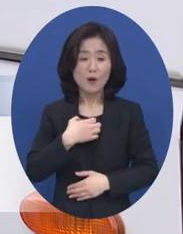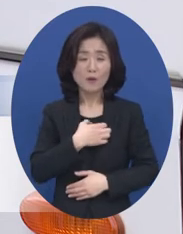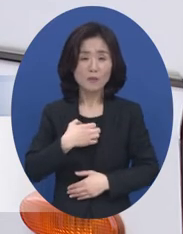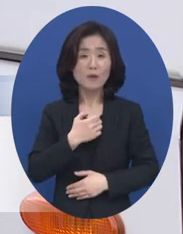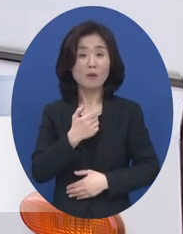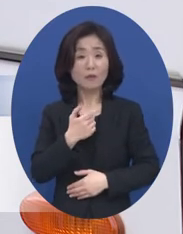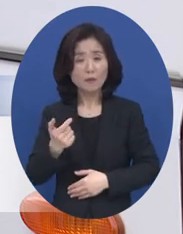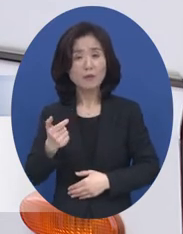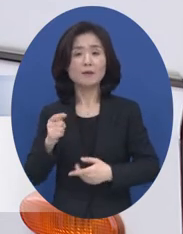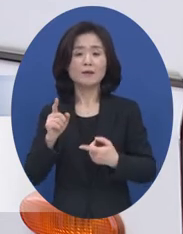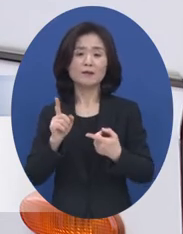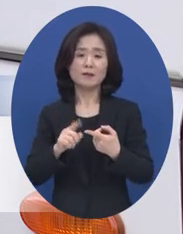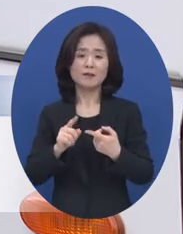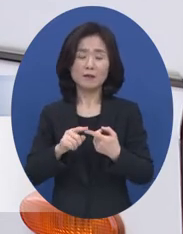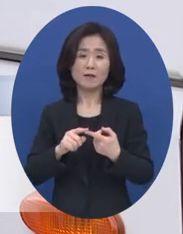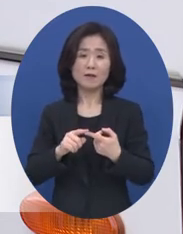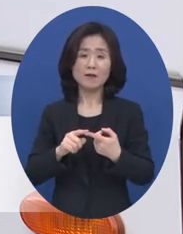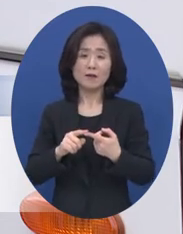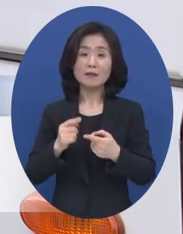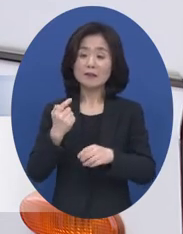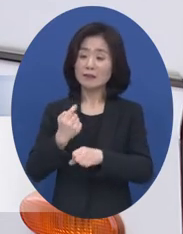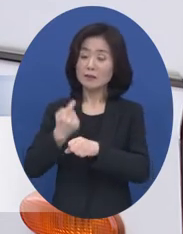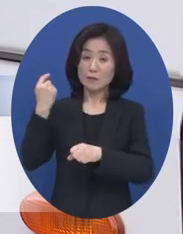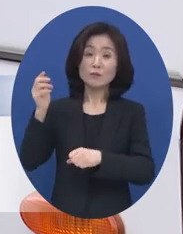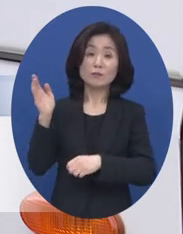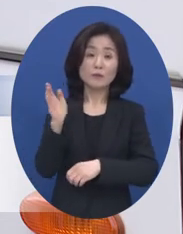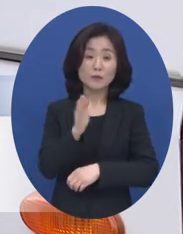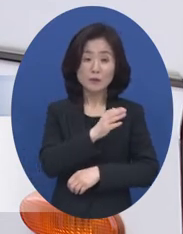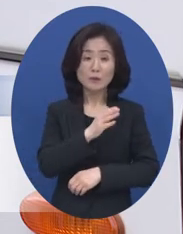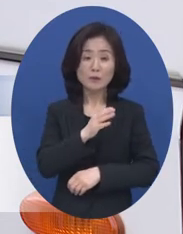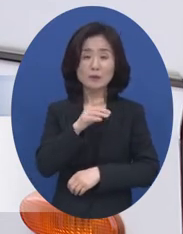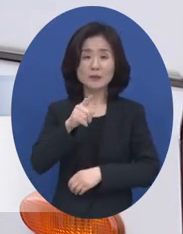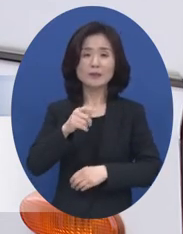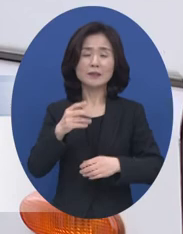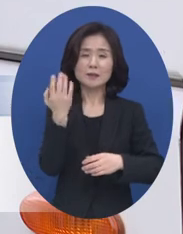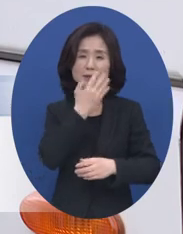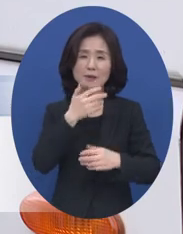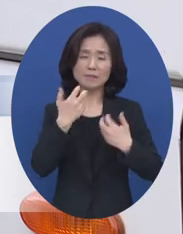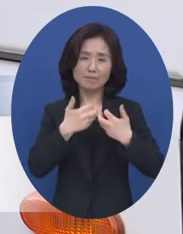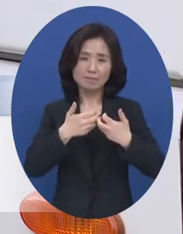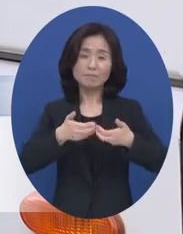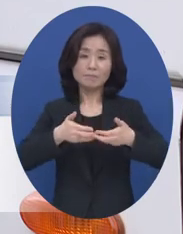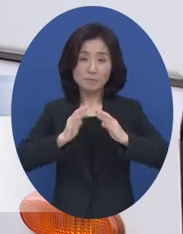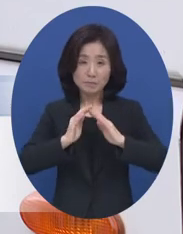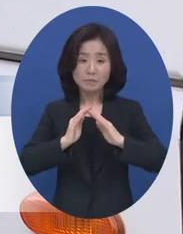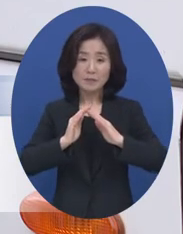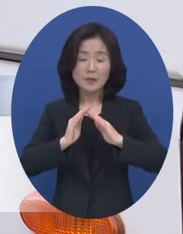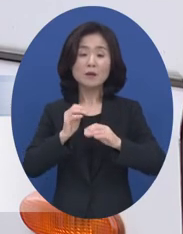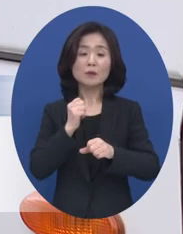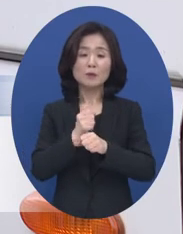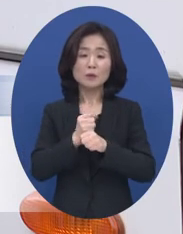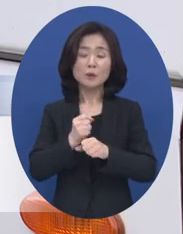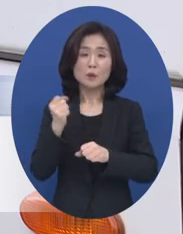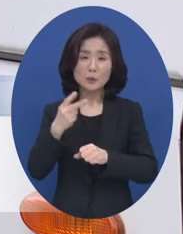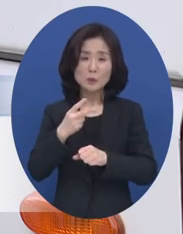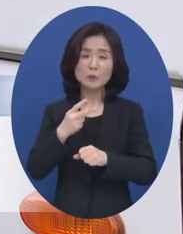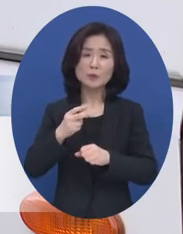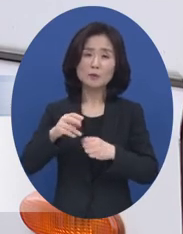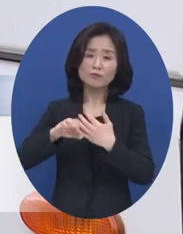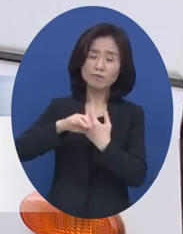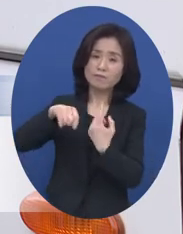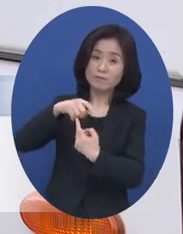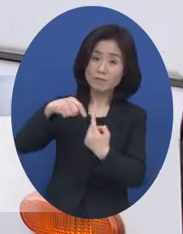불안과 그 염려가 높아짐을 고려해서 저희는 지난해부터 이 장치를 개발하게 됐고 또한